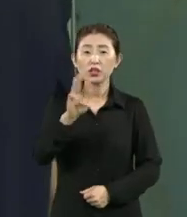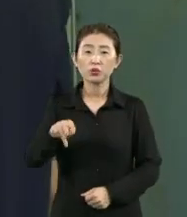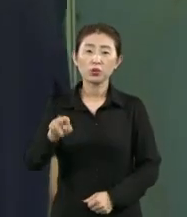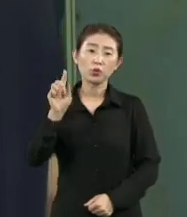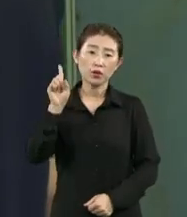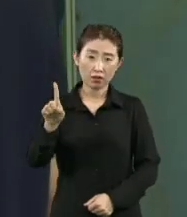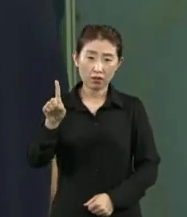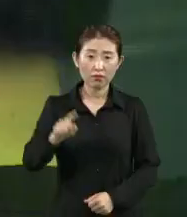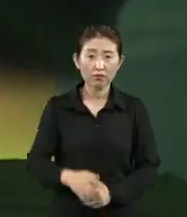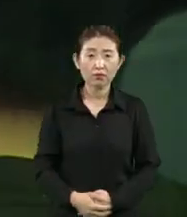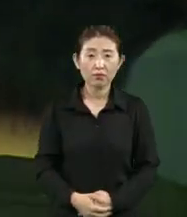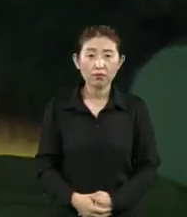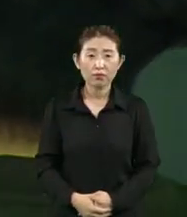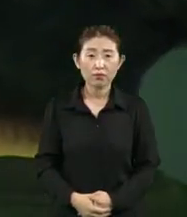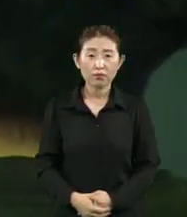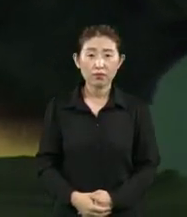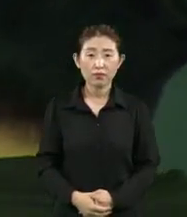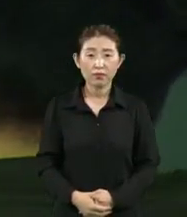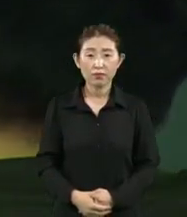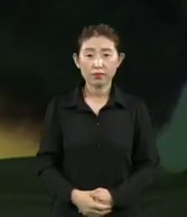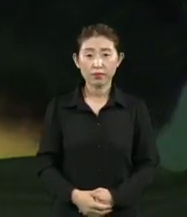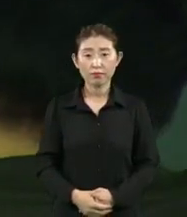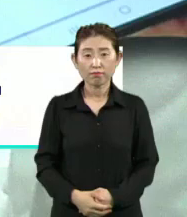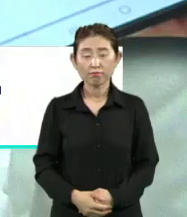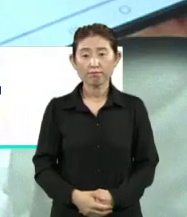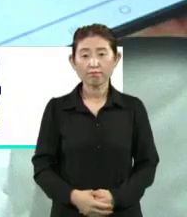세종에서 1명 늘었습니다.